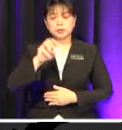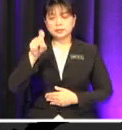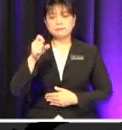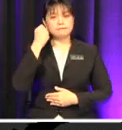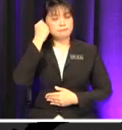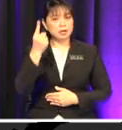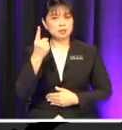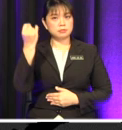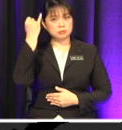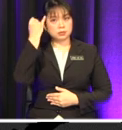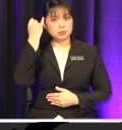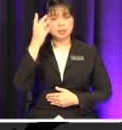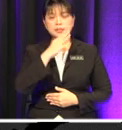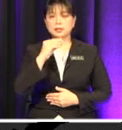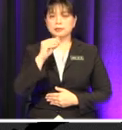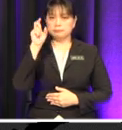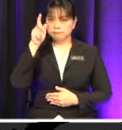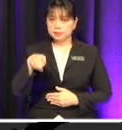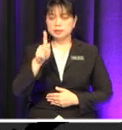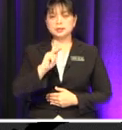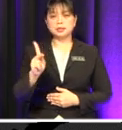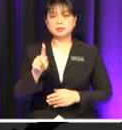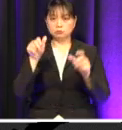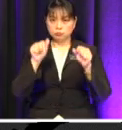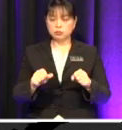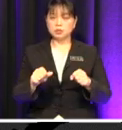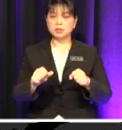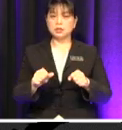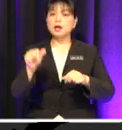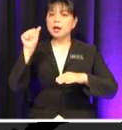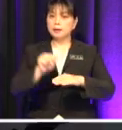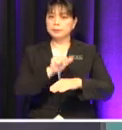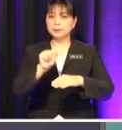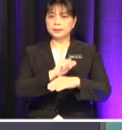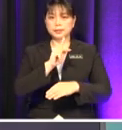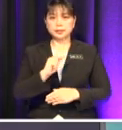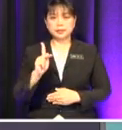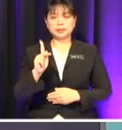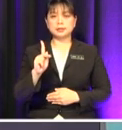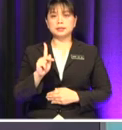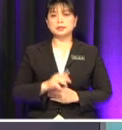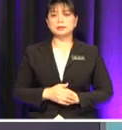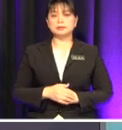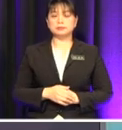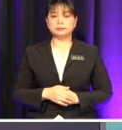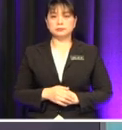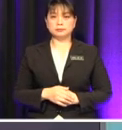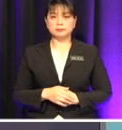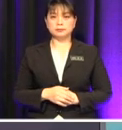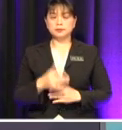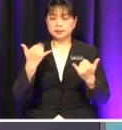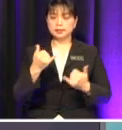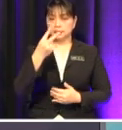pastikan calon dapat aplikasi teori dalam bukan sebenarnya Oke kita tengok pula teknik